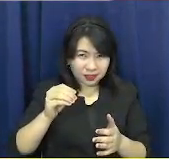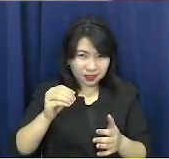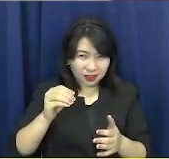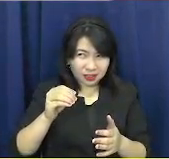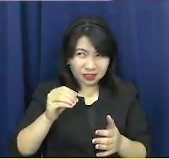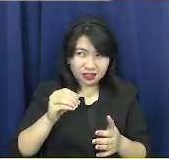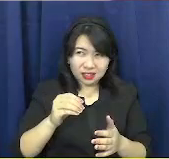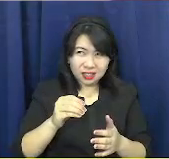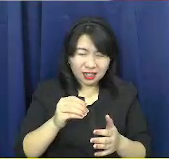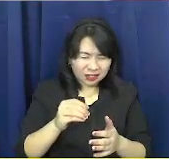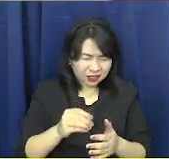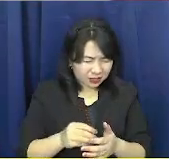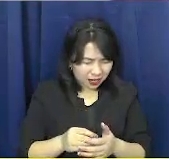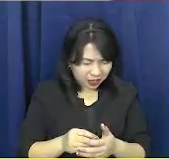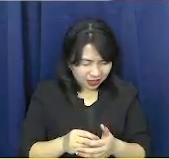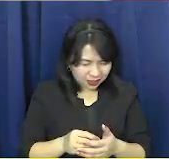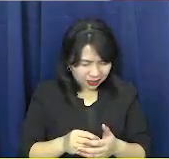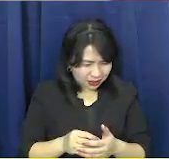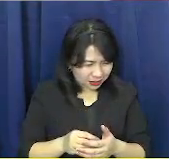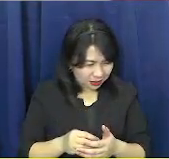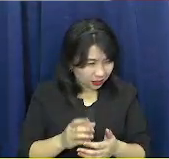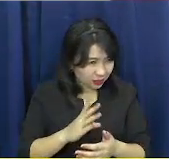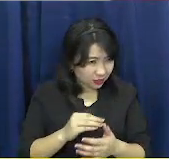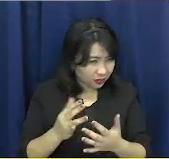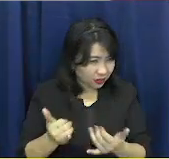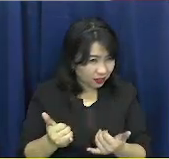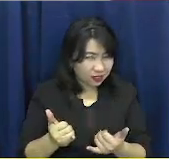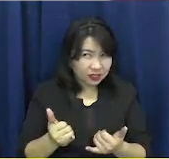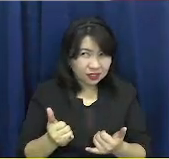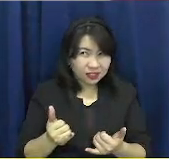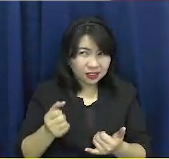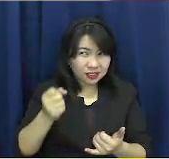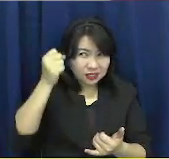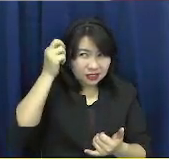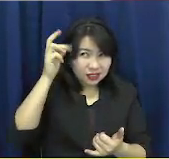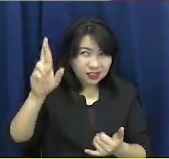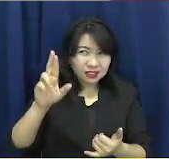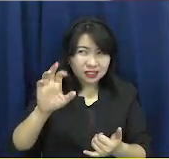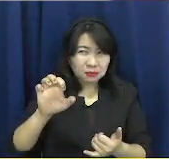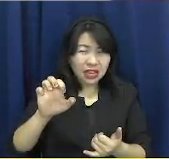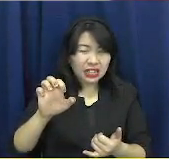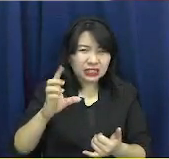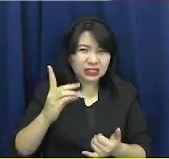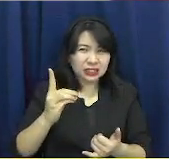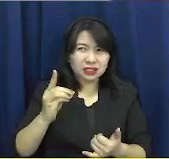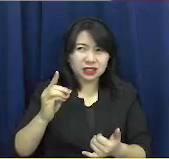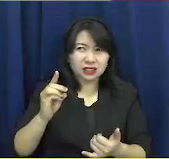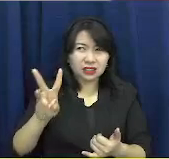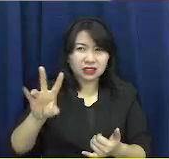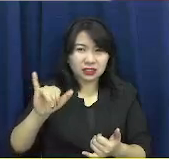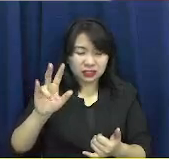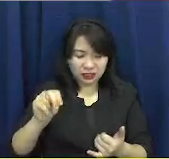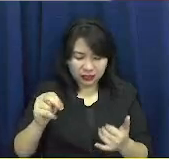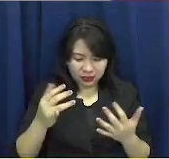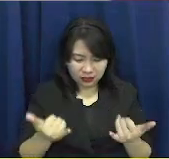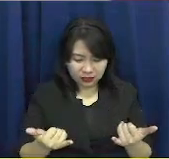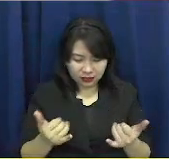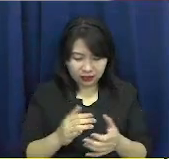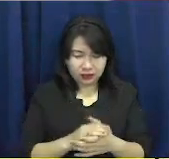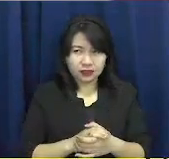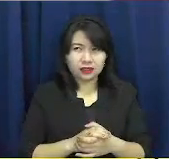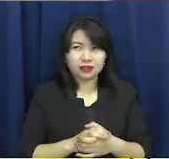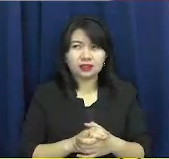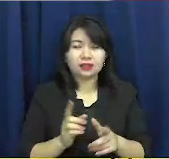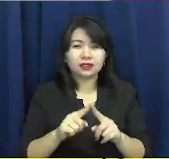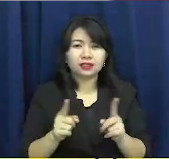yeah, nilagay kayo dyan kila Pastor Edwin, nilagay kayo lahat dyan. You see, nilagay kayo dyan as it had pleased God. You